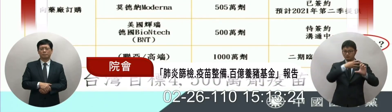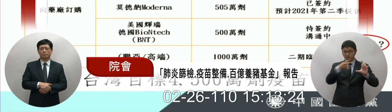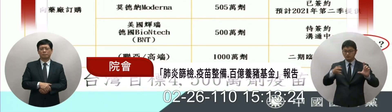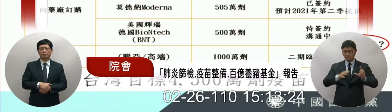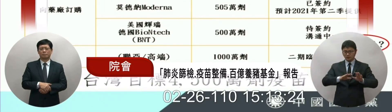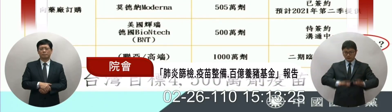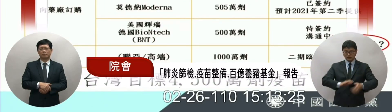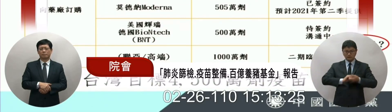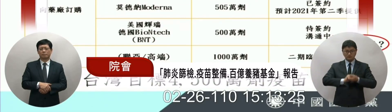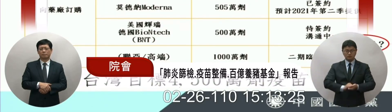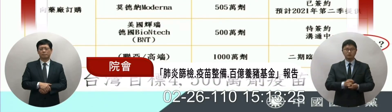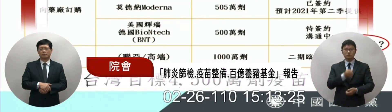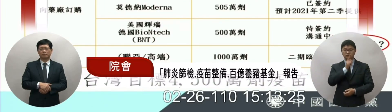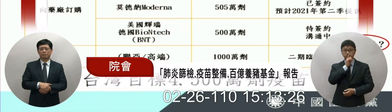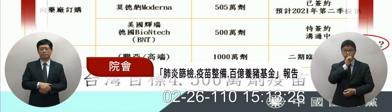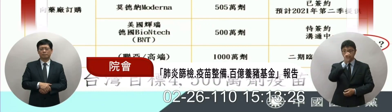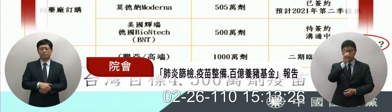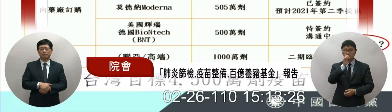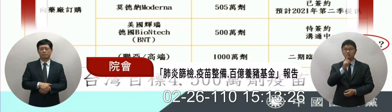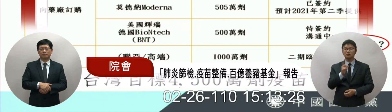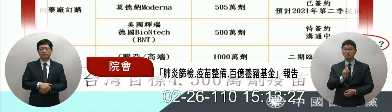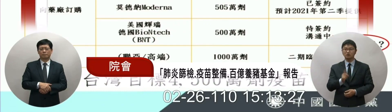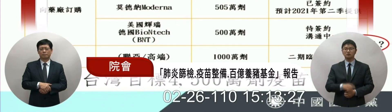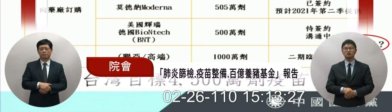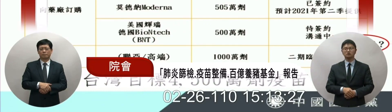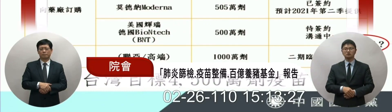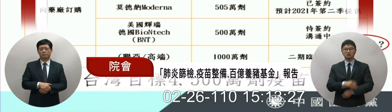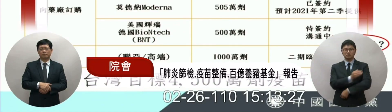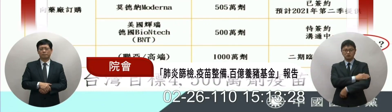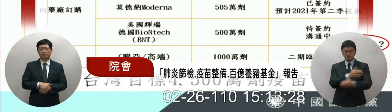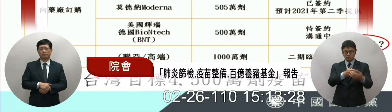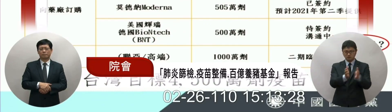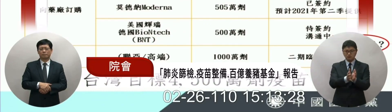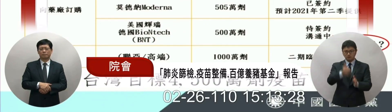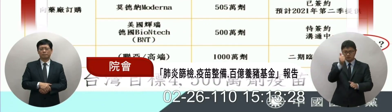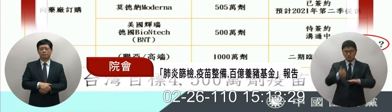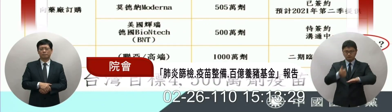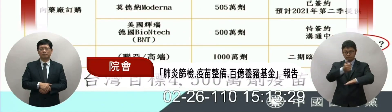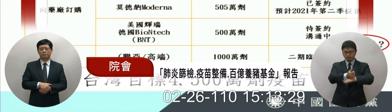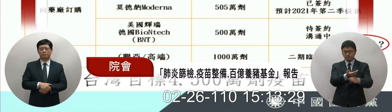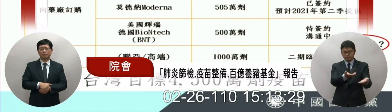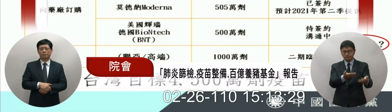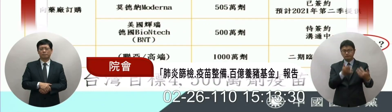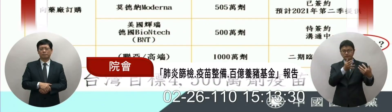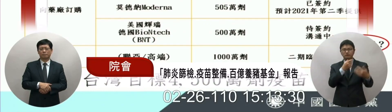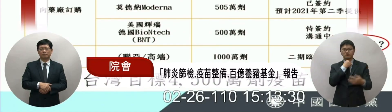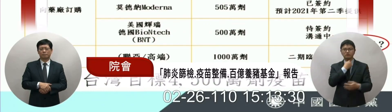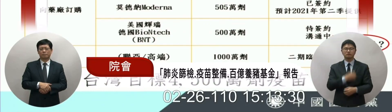的大概只有，请陈时中部长也上台，谢谢。